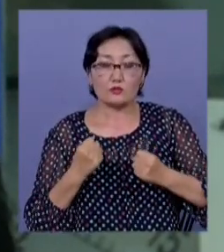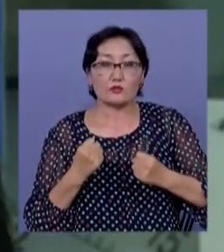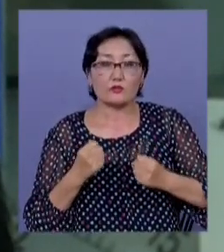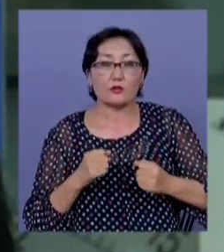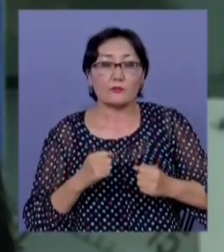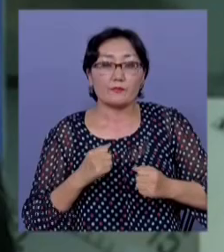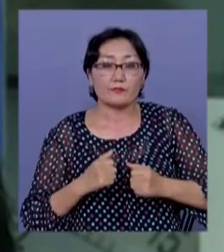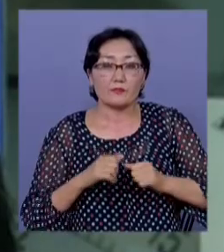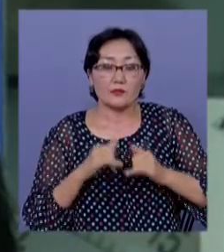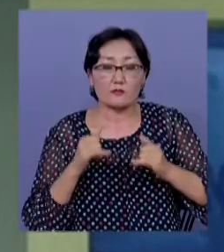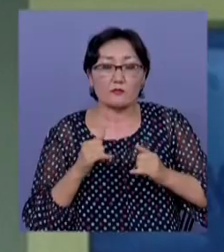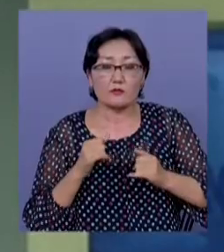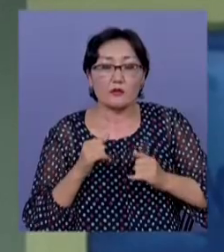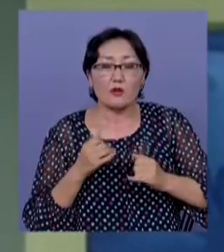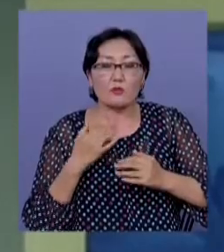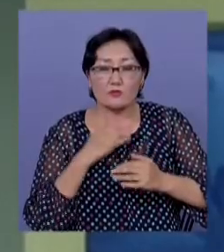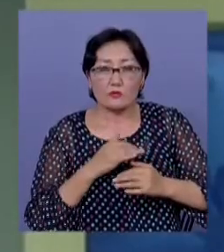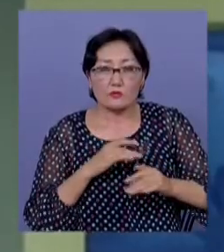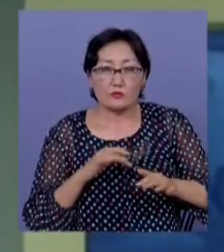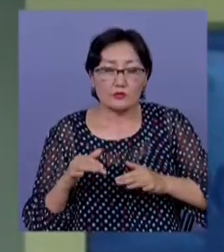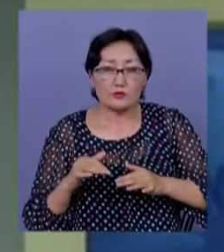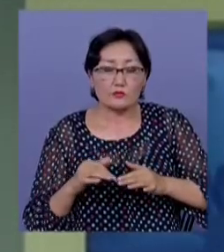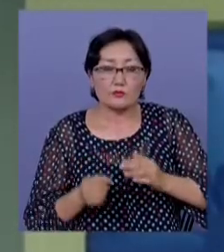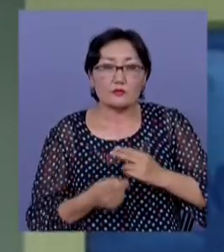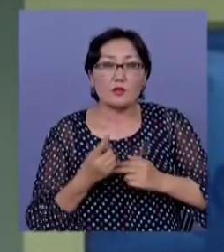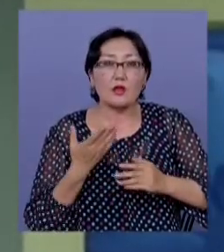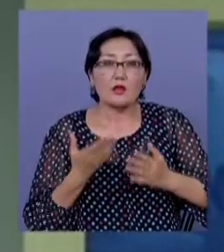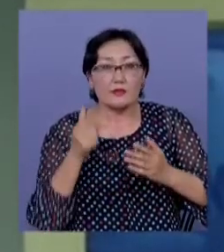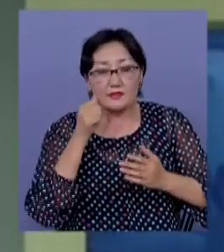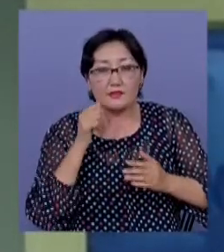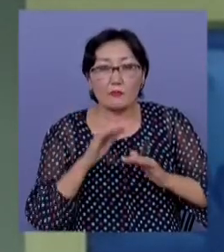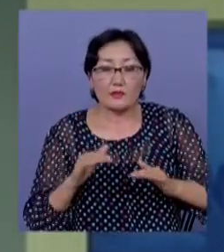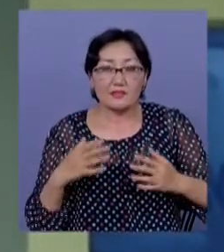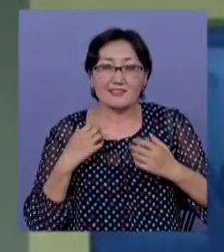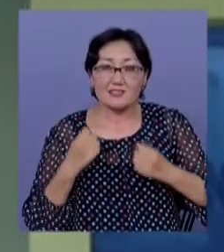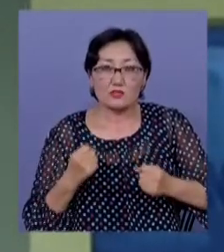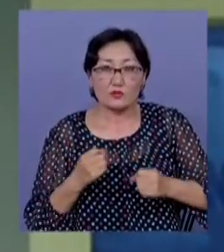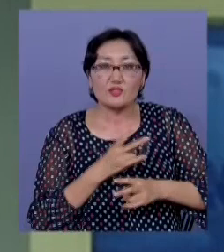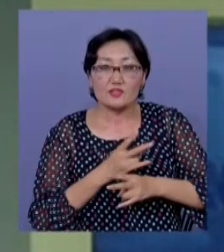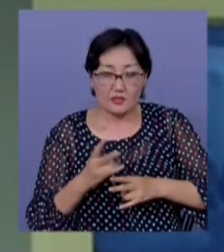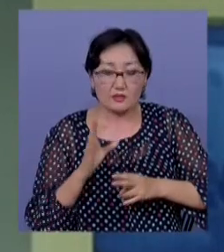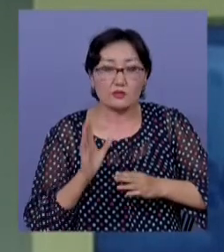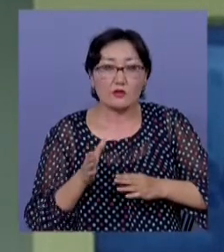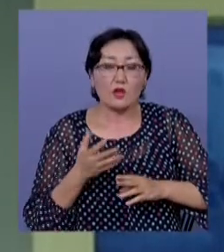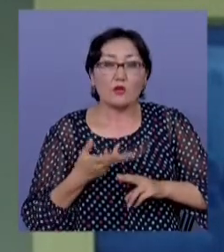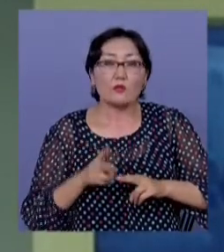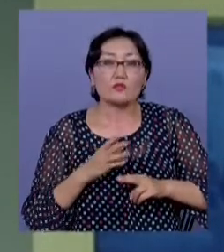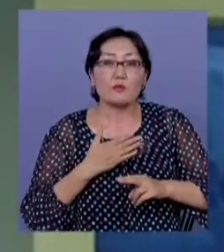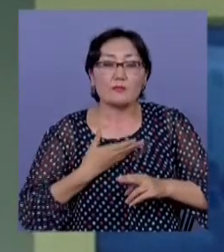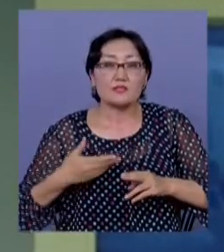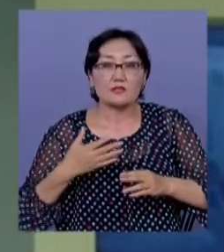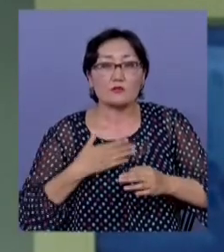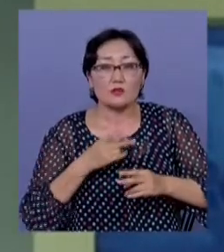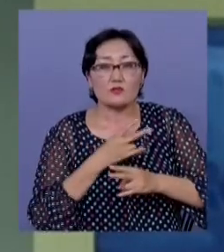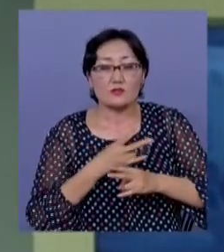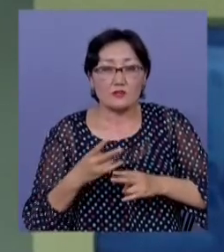сылтау жасауға болмайды. Көп деген қозғалыс тұрады, ертең баланың денсаулығына зиян келтіреді. Ол бізге өте үлкен зиян